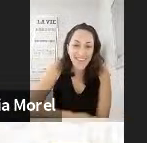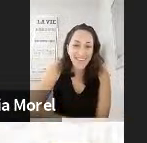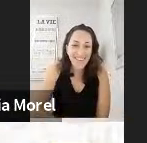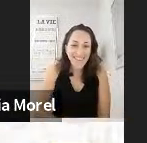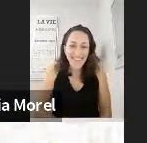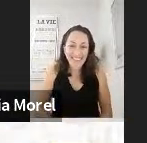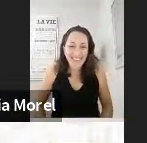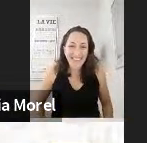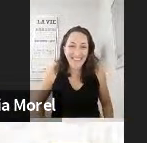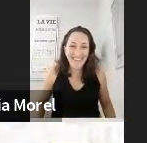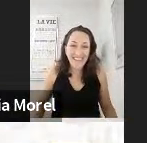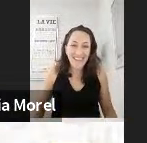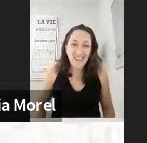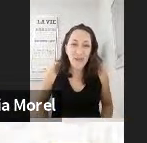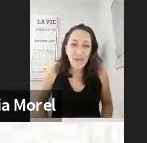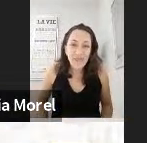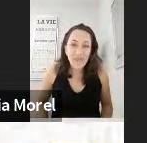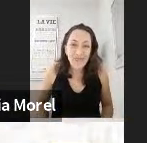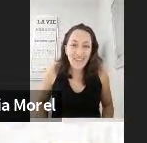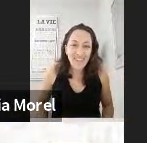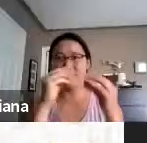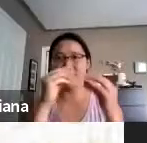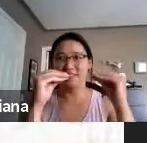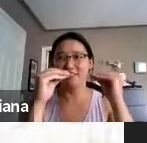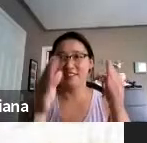Bonjour. Donc, mon nom est Andriana.